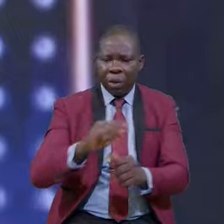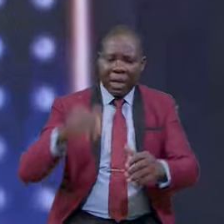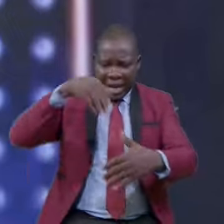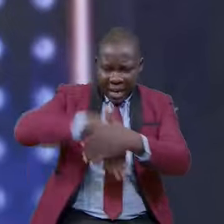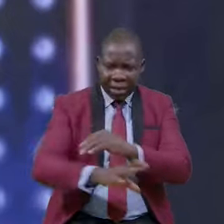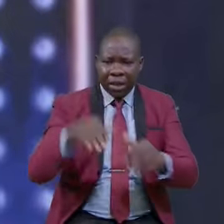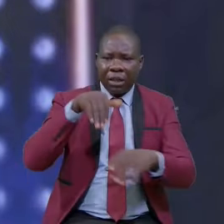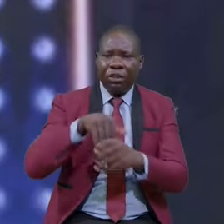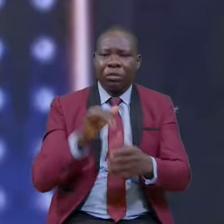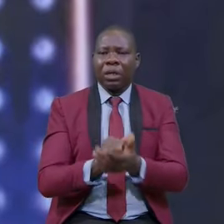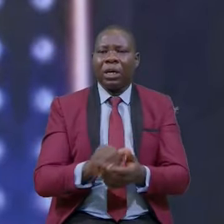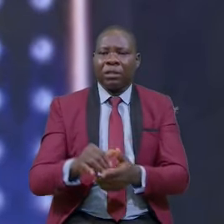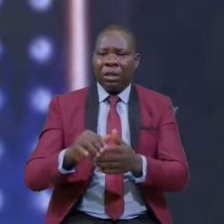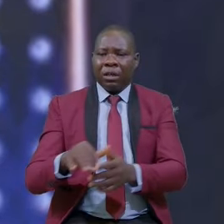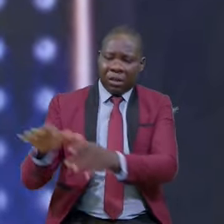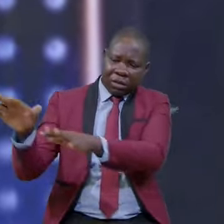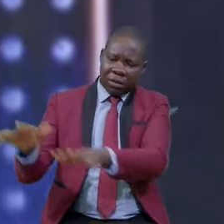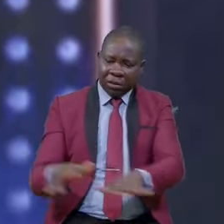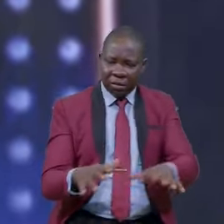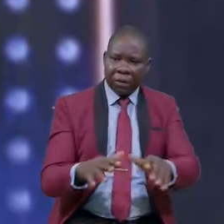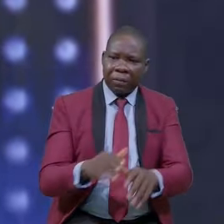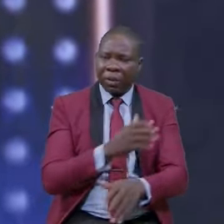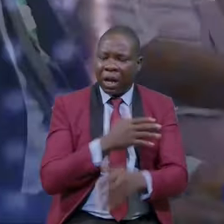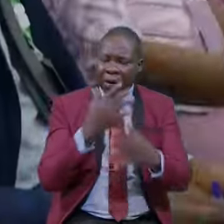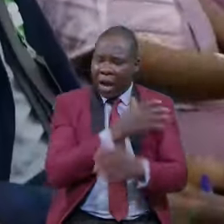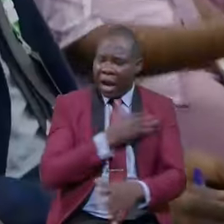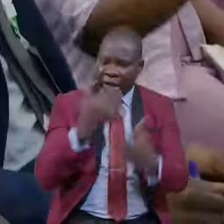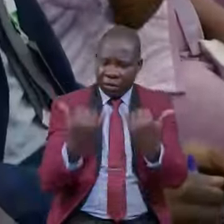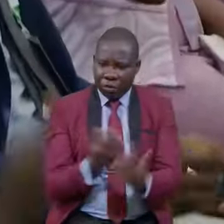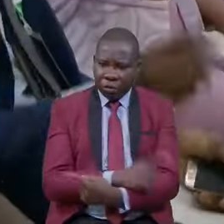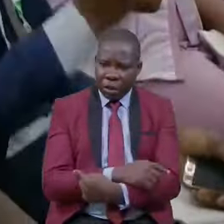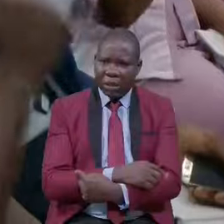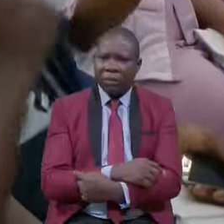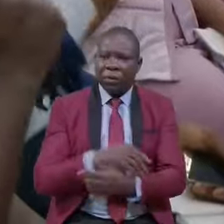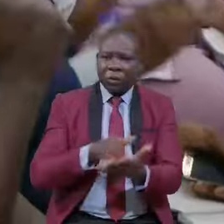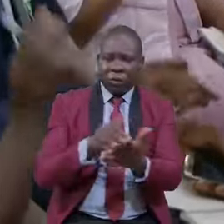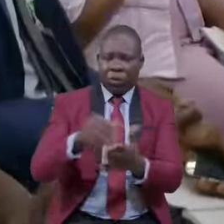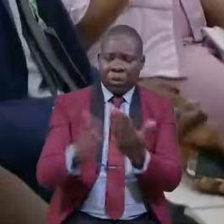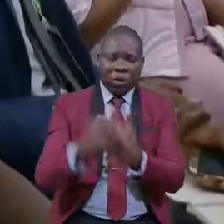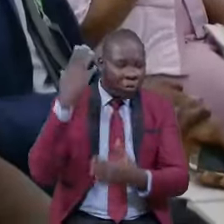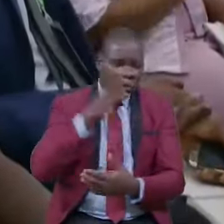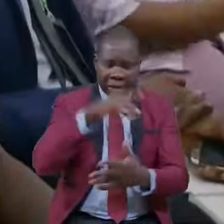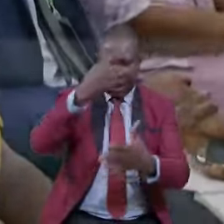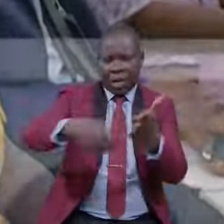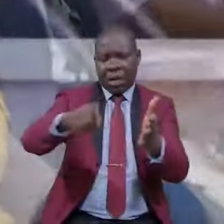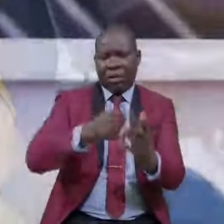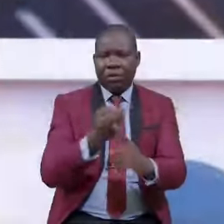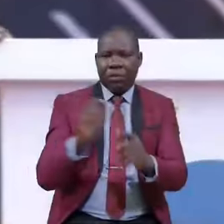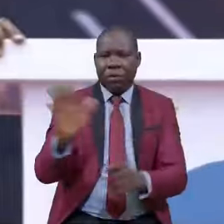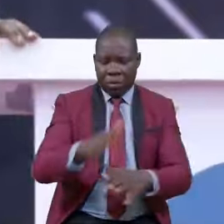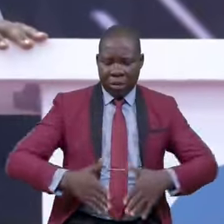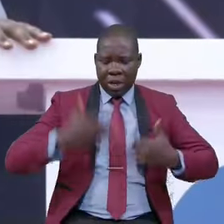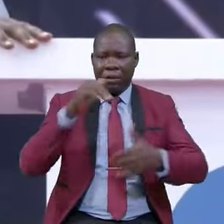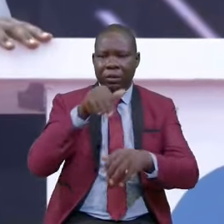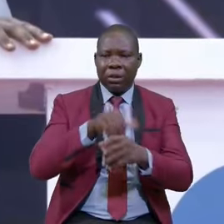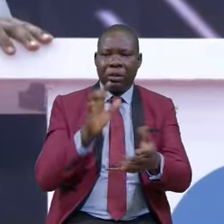stream, alors, lance-toi et la faiblesse sera annulée de ta vie au nom de Jésus. Number seven